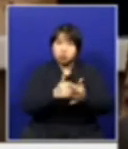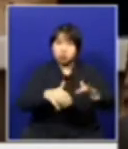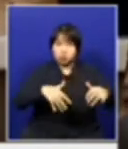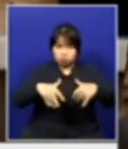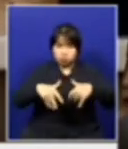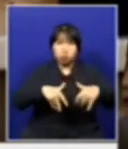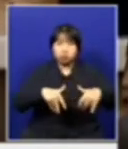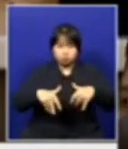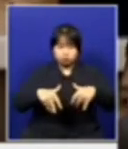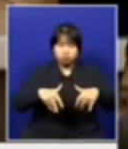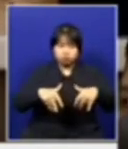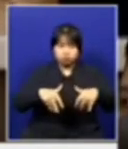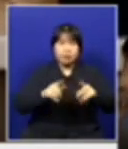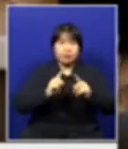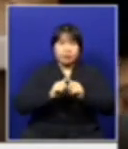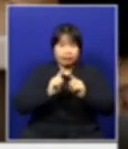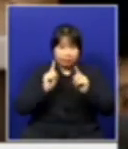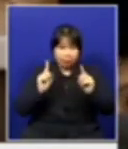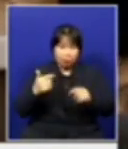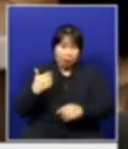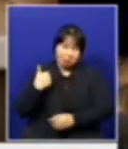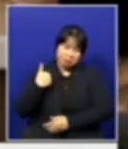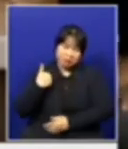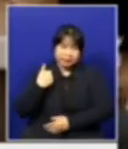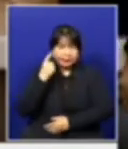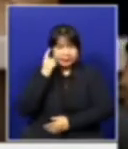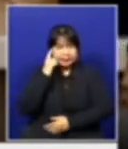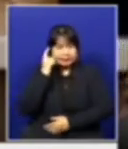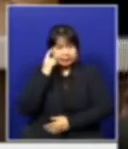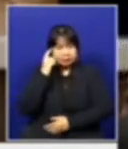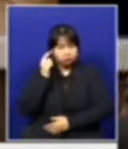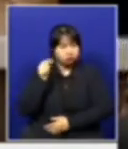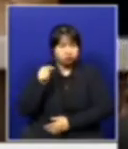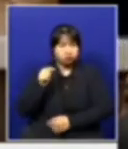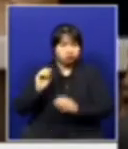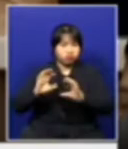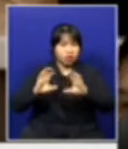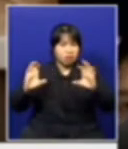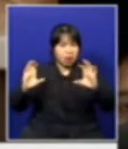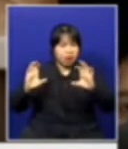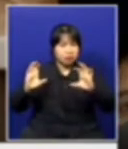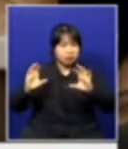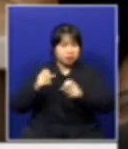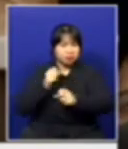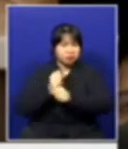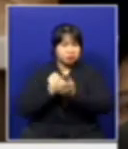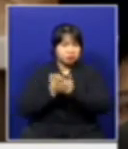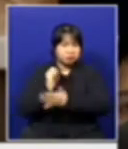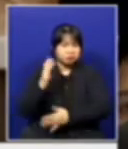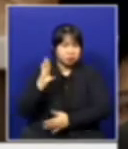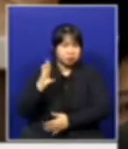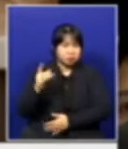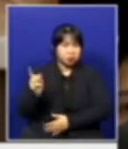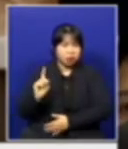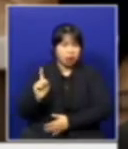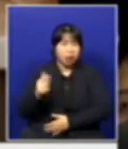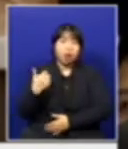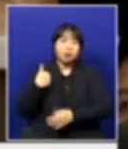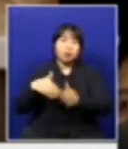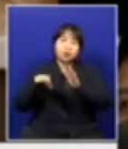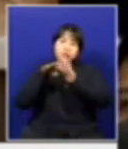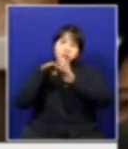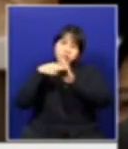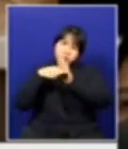ฮะแต่มันมีข้อติติงที่รัฐบาลทำไม่ถูกต้องนะฮะกำหนดมาตรการต่างๆซึ่